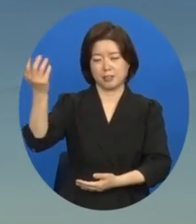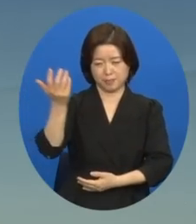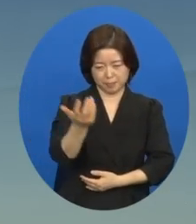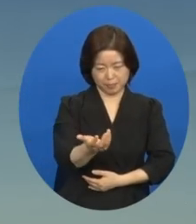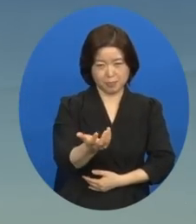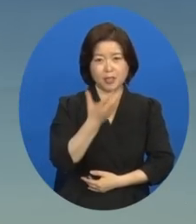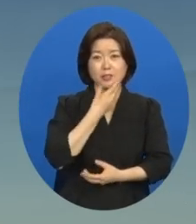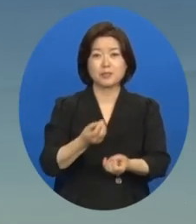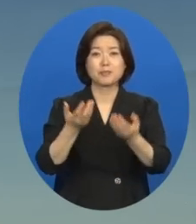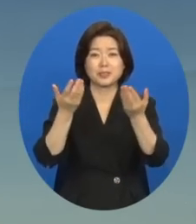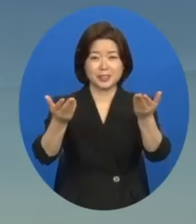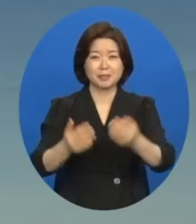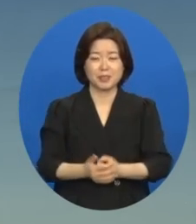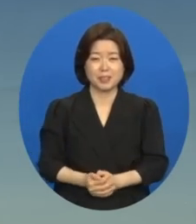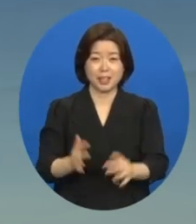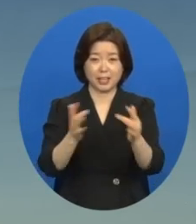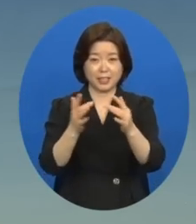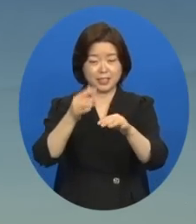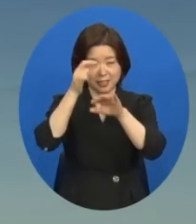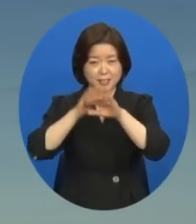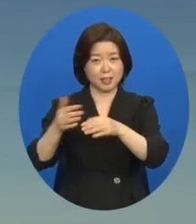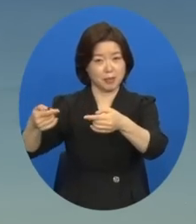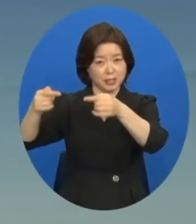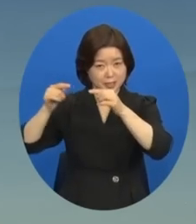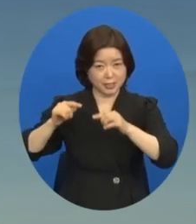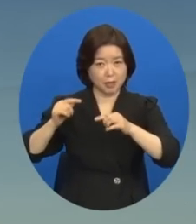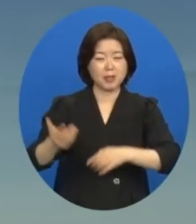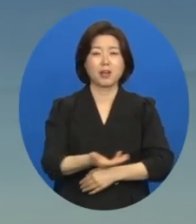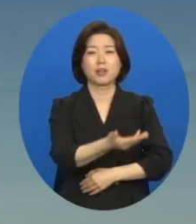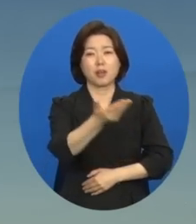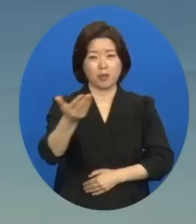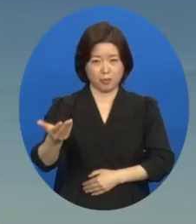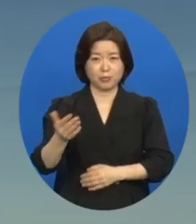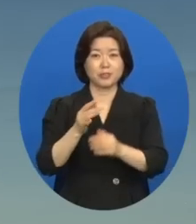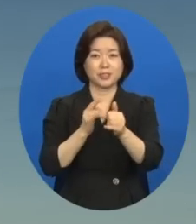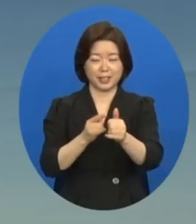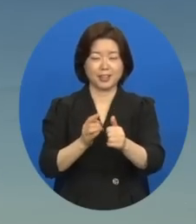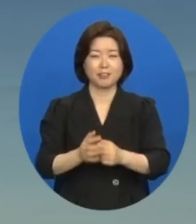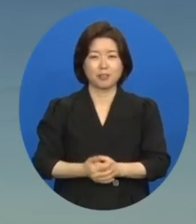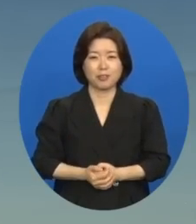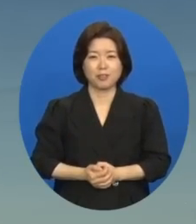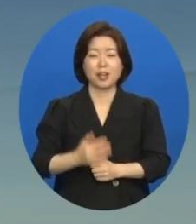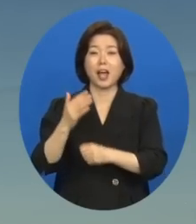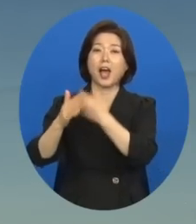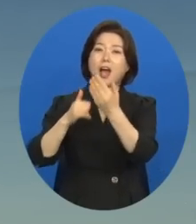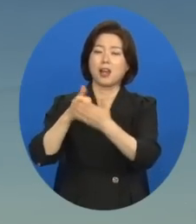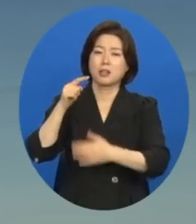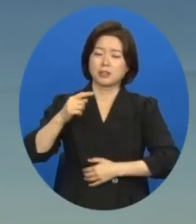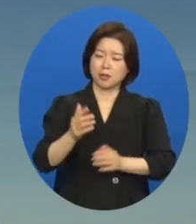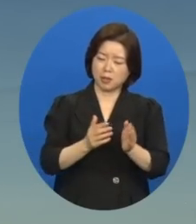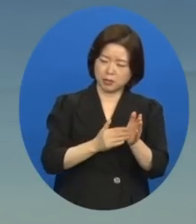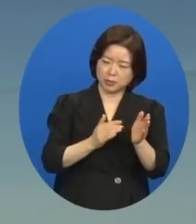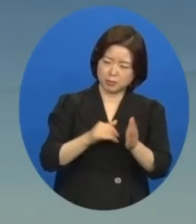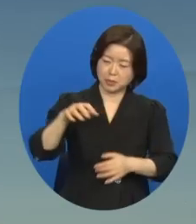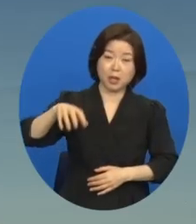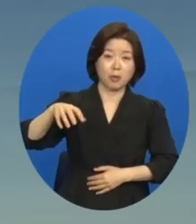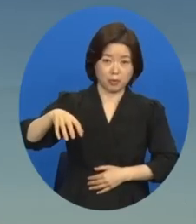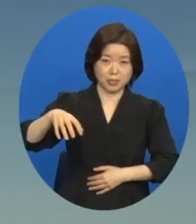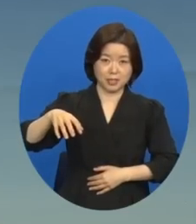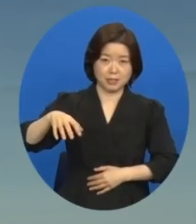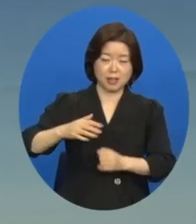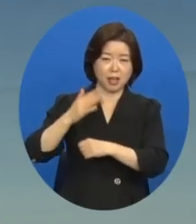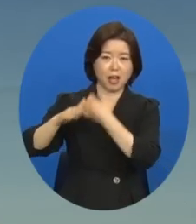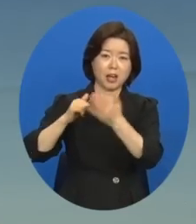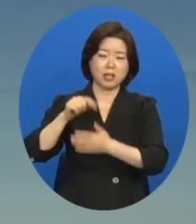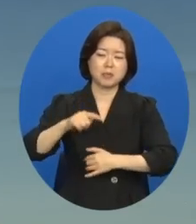축복합니다. 온라인으로 예배하시는 귀한 분들에게도 하나님께서 그 은밀한 자리에서